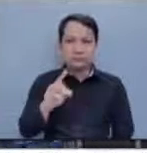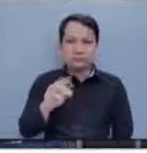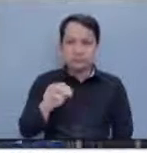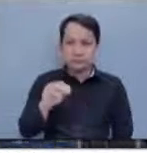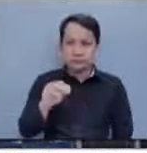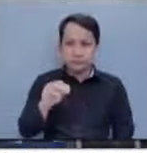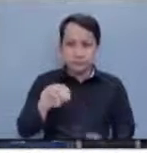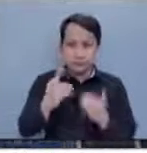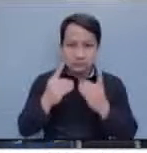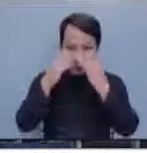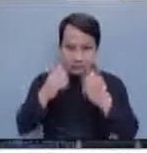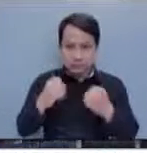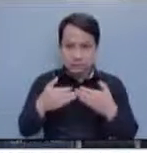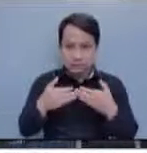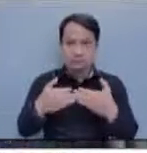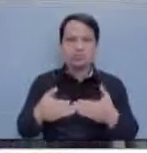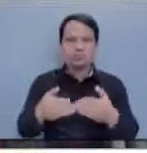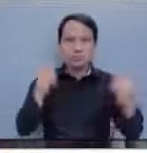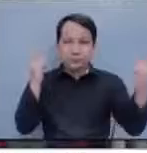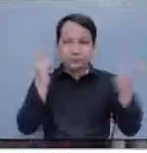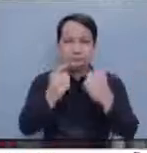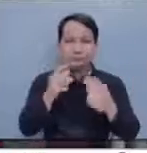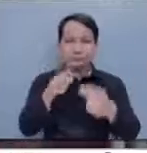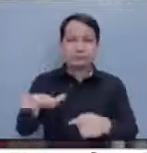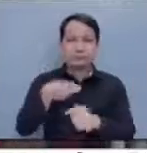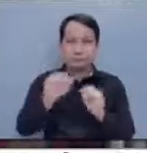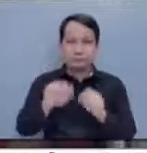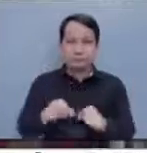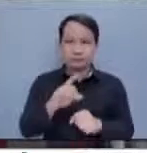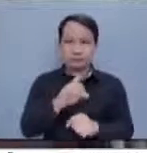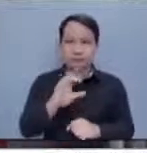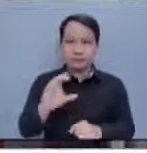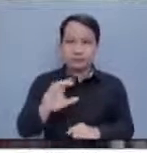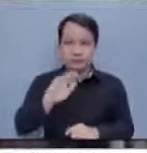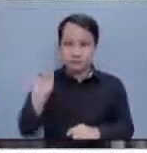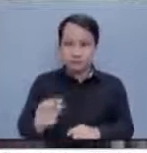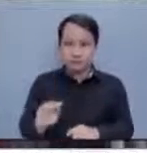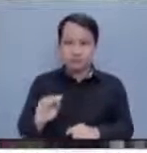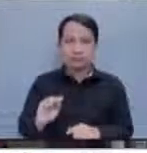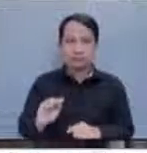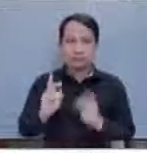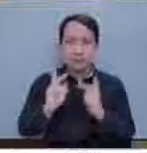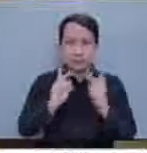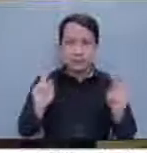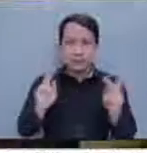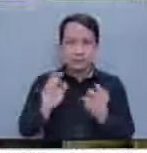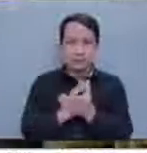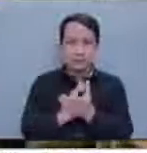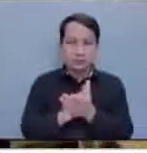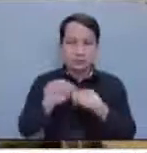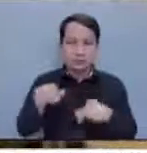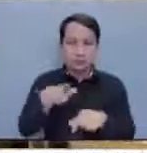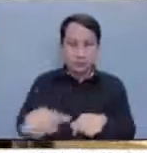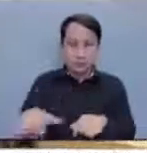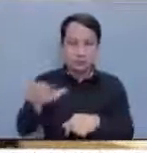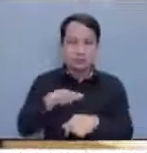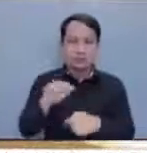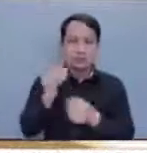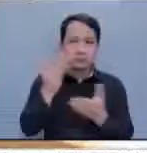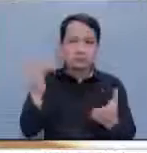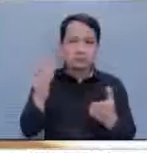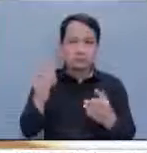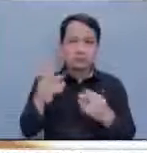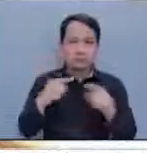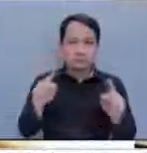na tuloy pa rin ang target ng kagawaran na 100% ng mga pampublikong eskwelahan sa buong bansa ay makapagpatupad na